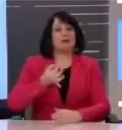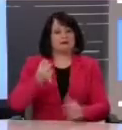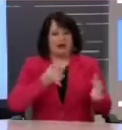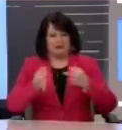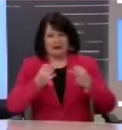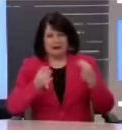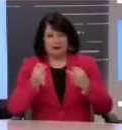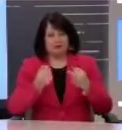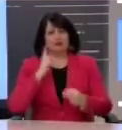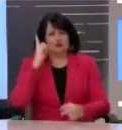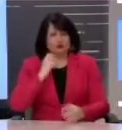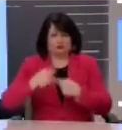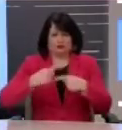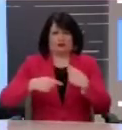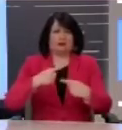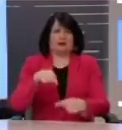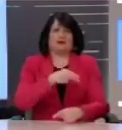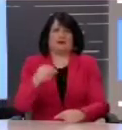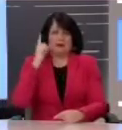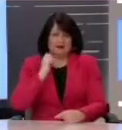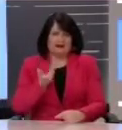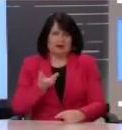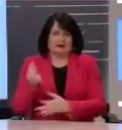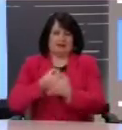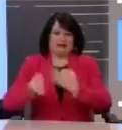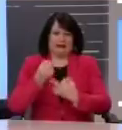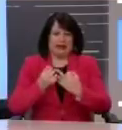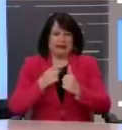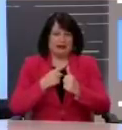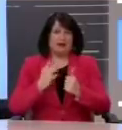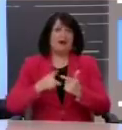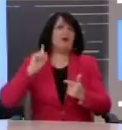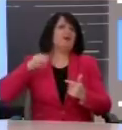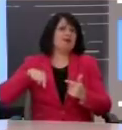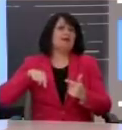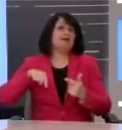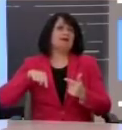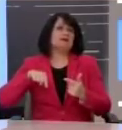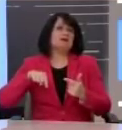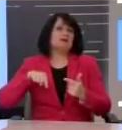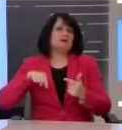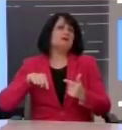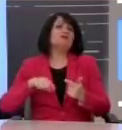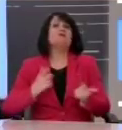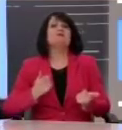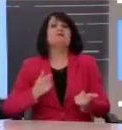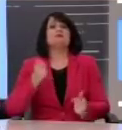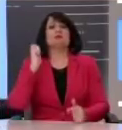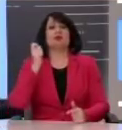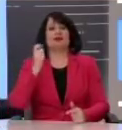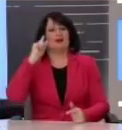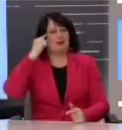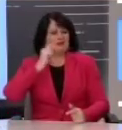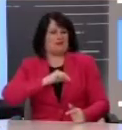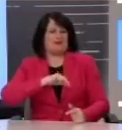που έχουν τη γνώση και την εμπειρία στο θέμα, ή να τις αγνοήσουμε για λόγους αποκλειστικά πολιτικής σκοπιμότητας.